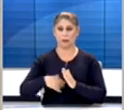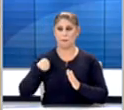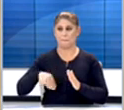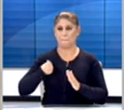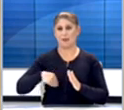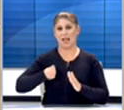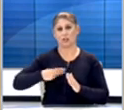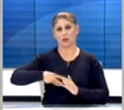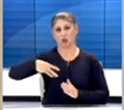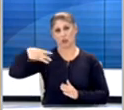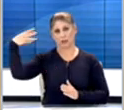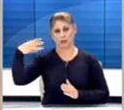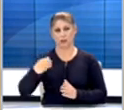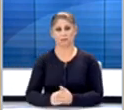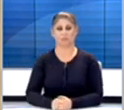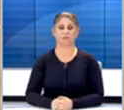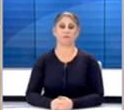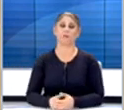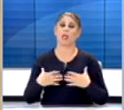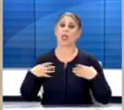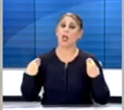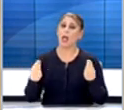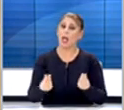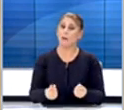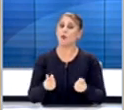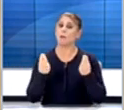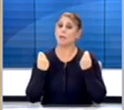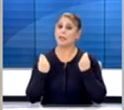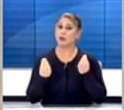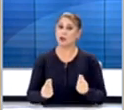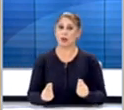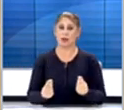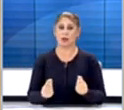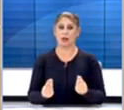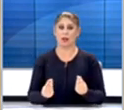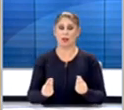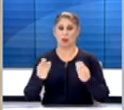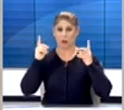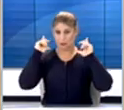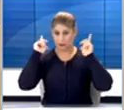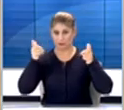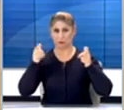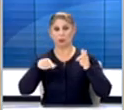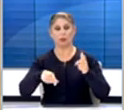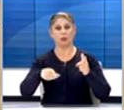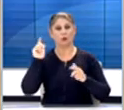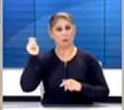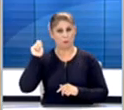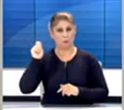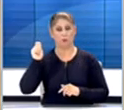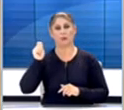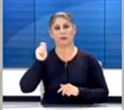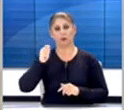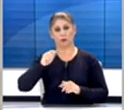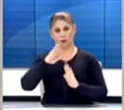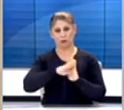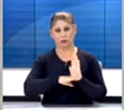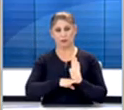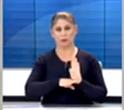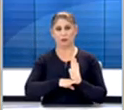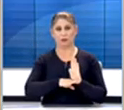ΣΥΡΙΖΑ. Εύχομαι για το καλό της δημοκρατίας μας και για την ισορροπία του πολιτικού συστήματος να